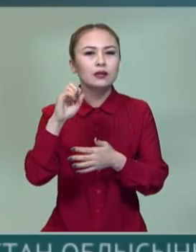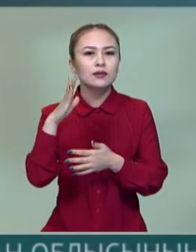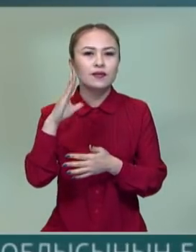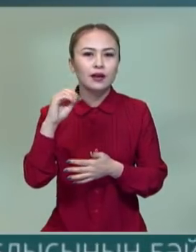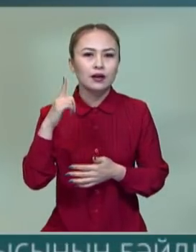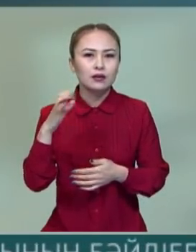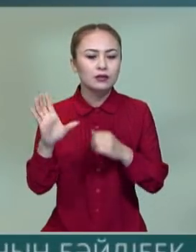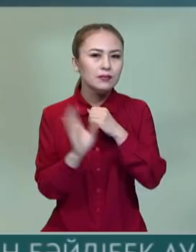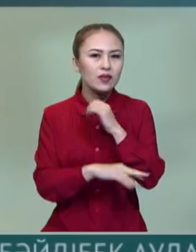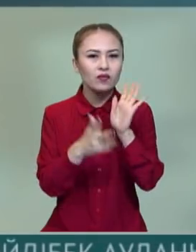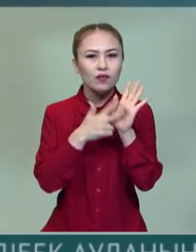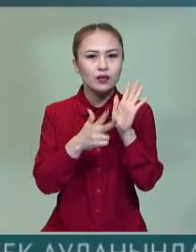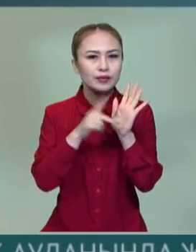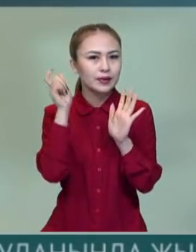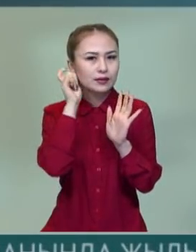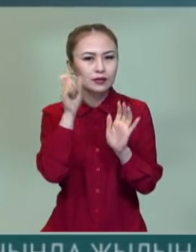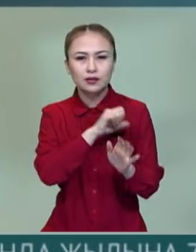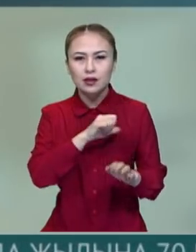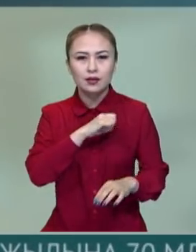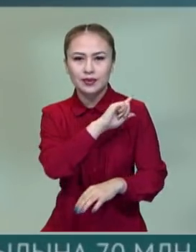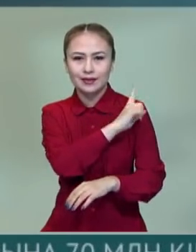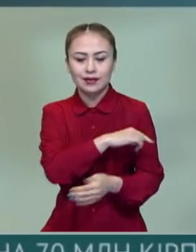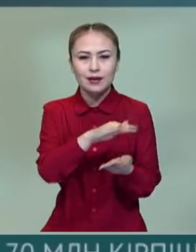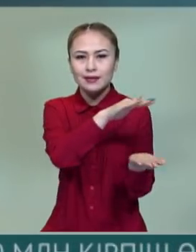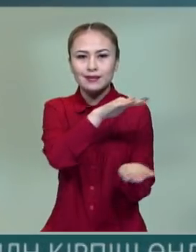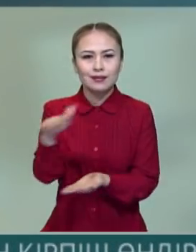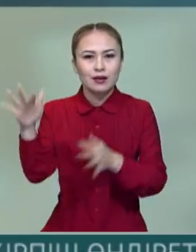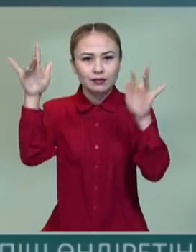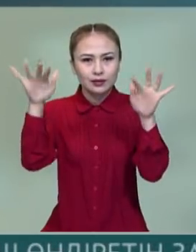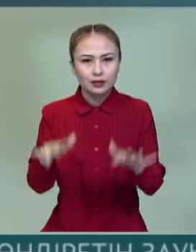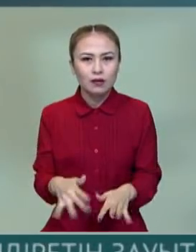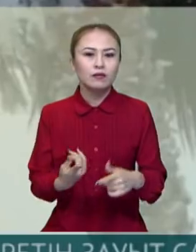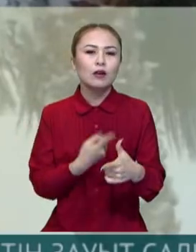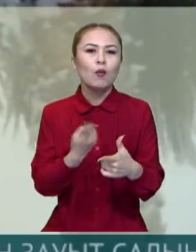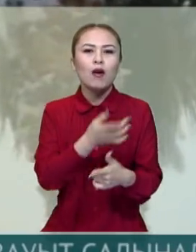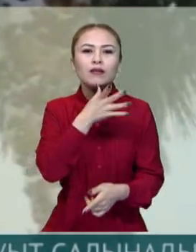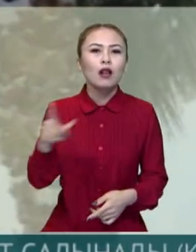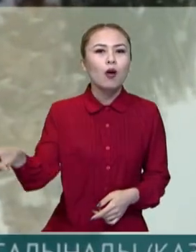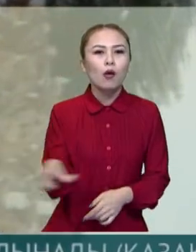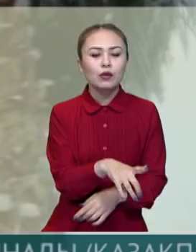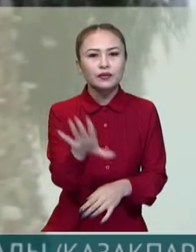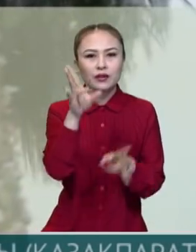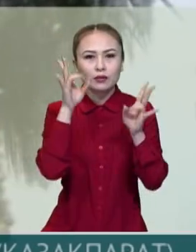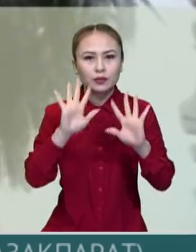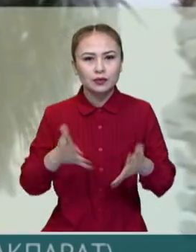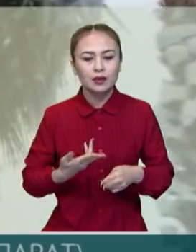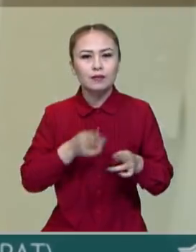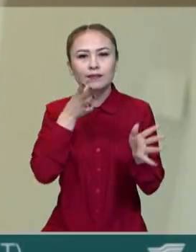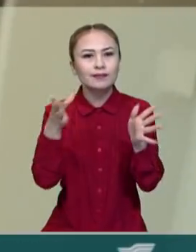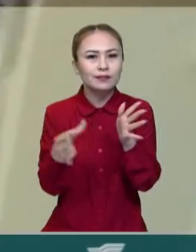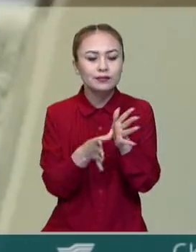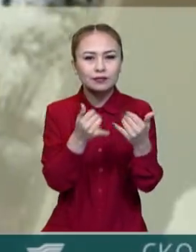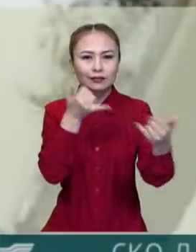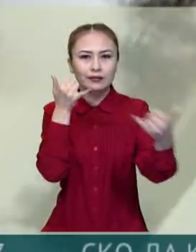Лас-Вегас қаласы соңғы 80 жылдағы ең қалың қардың құрсауында қалды. Жол бойында ондаған апат орын алды. Өңірлерде